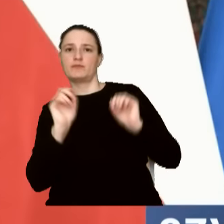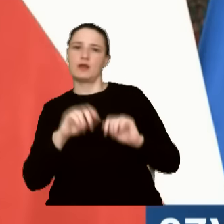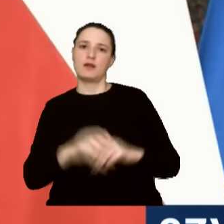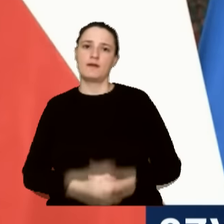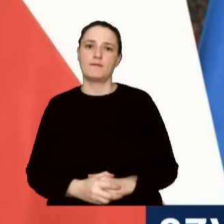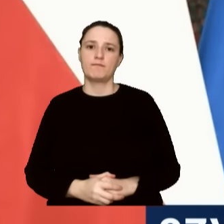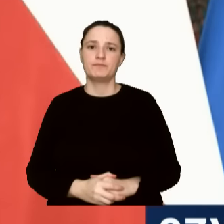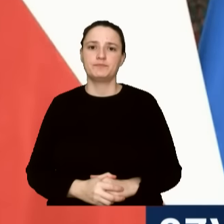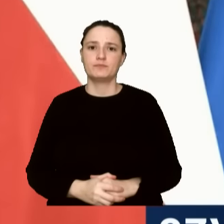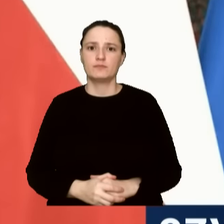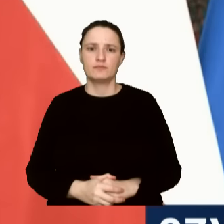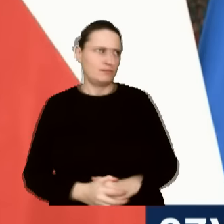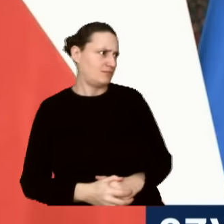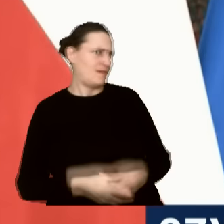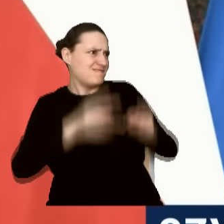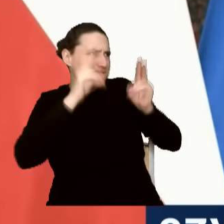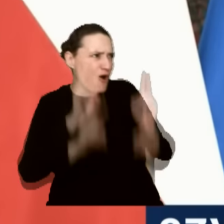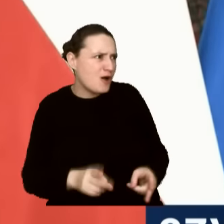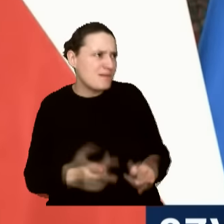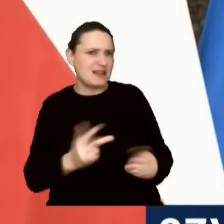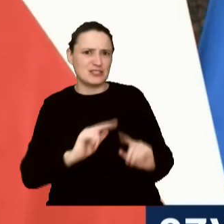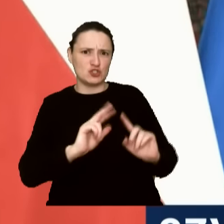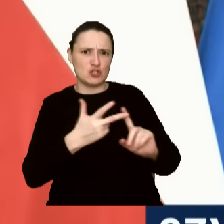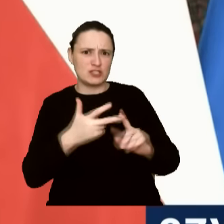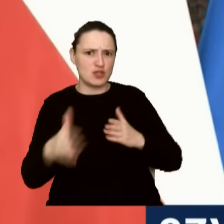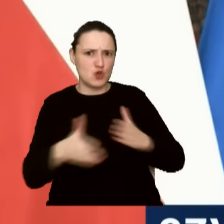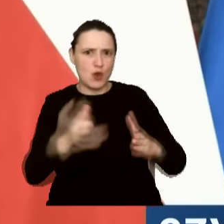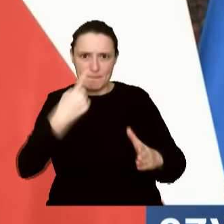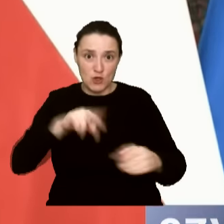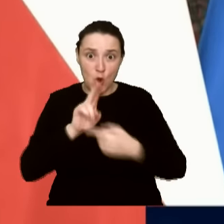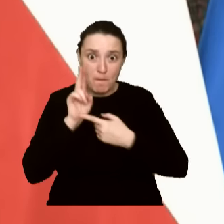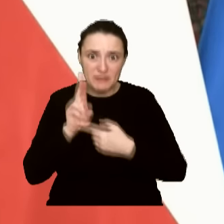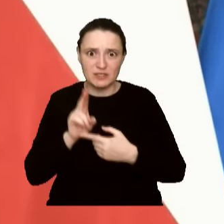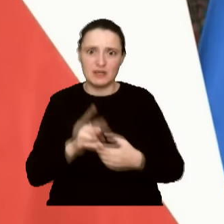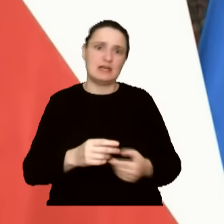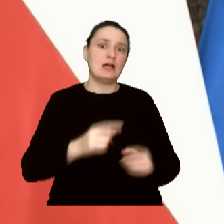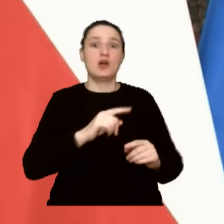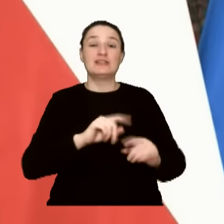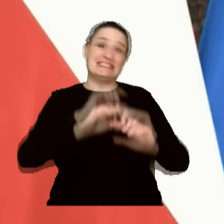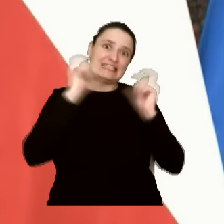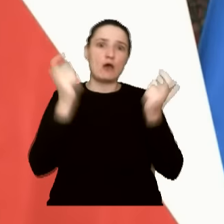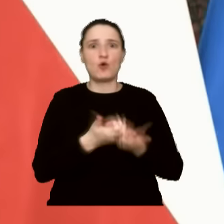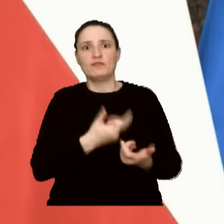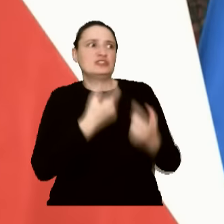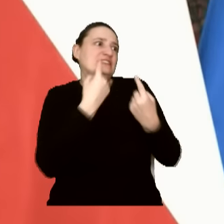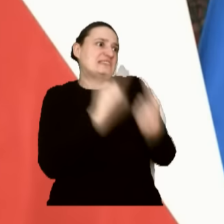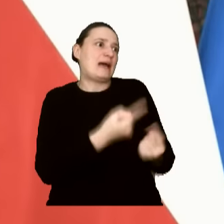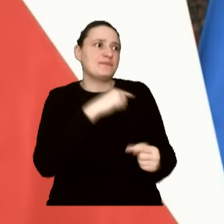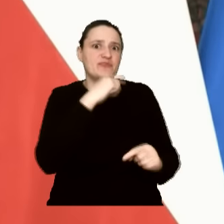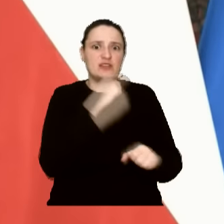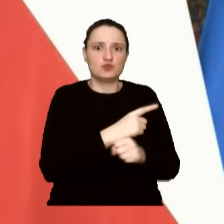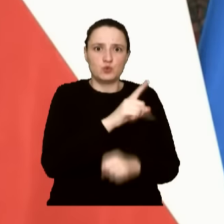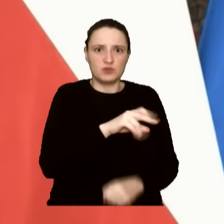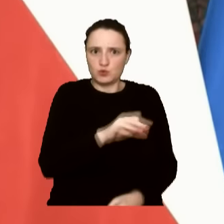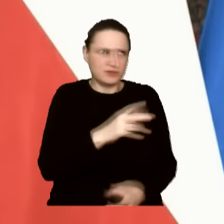Nikt nigdy formalnie w trzeciej drodze, zawierając koalicję, nie obiecywał nikomu dobrowolnego całkowicie ZUS-u. Dlatego, że to nie jest dobry